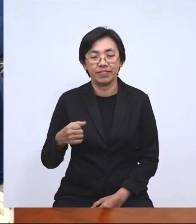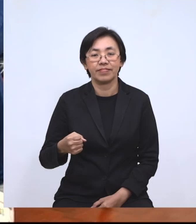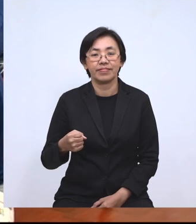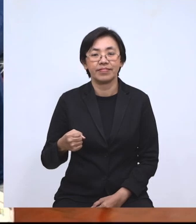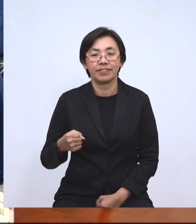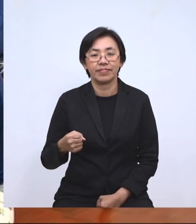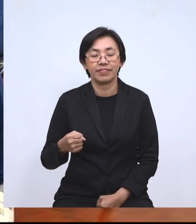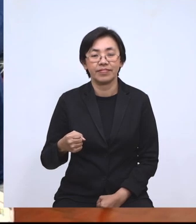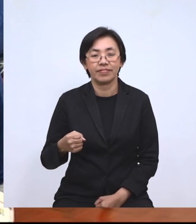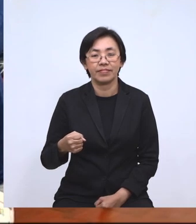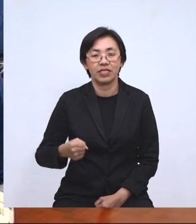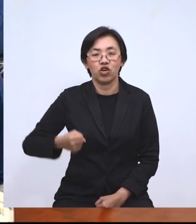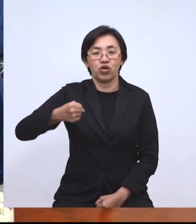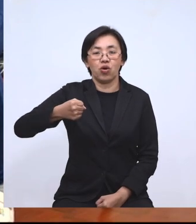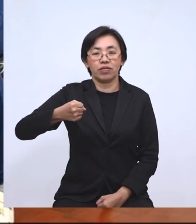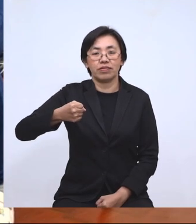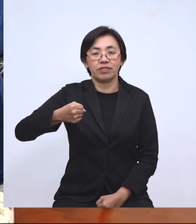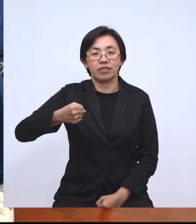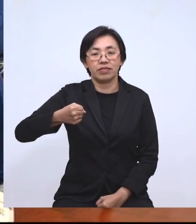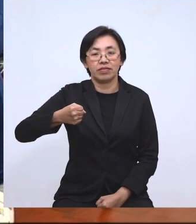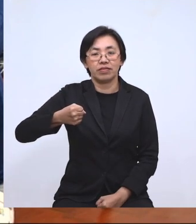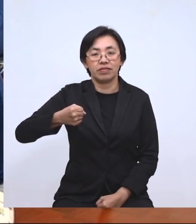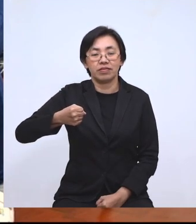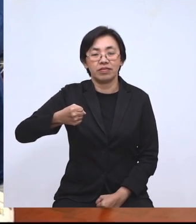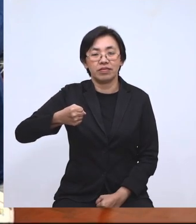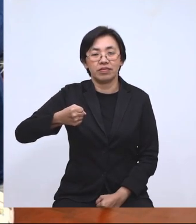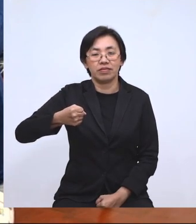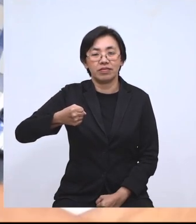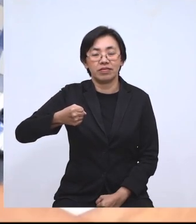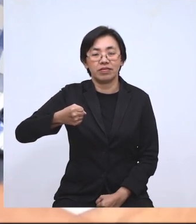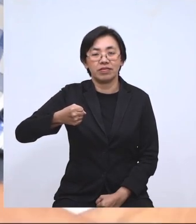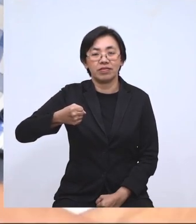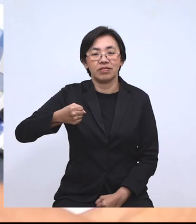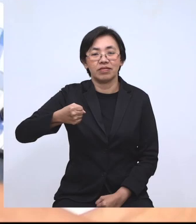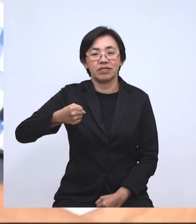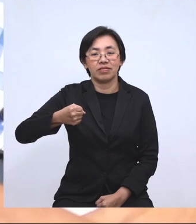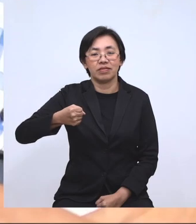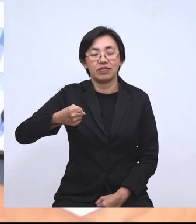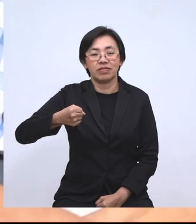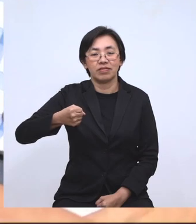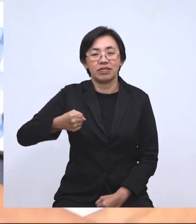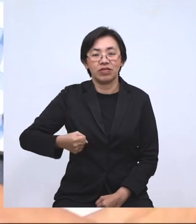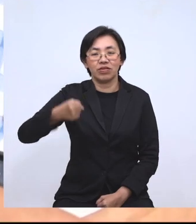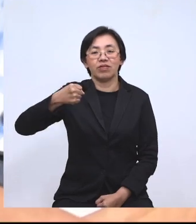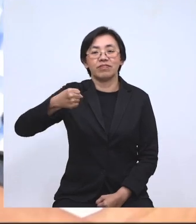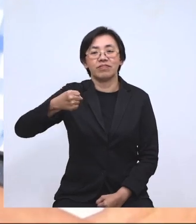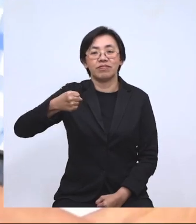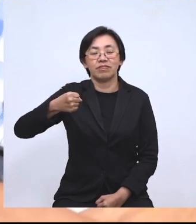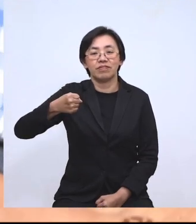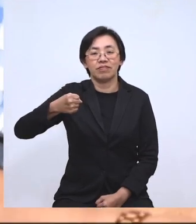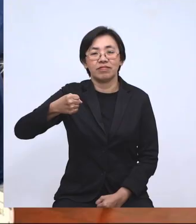จับครับ ครับยกขึ้น ครับ โอ้ยหลังตรงพร้อมกันยกถึงไหน ยกเลยย